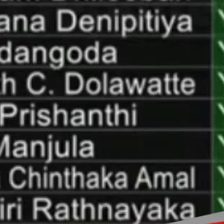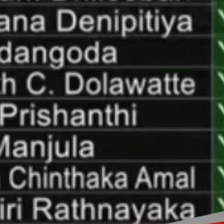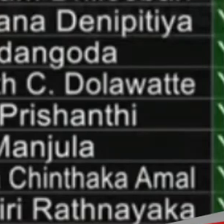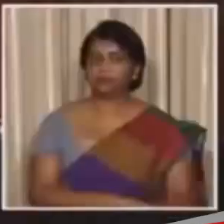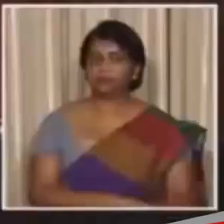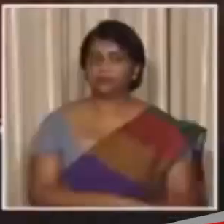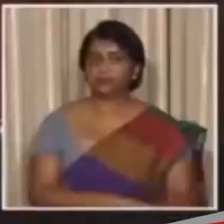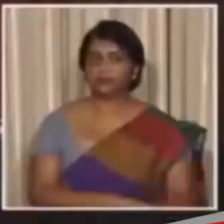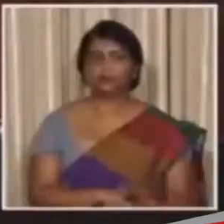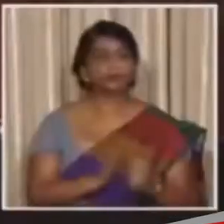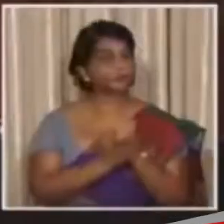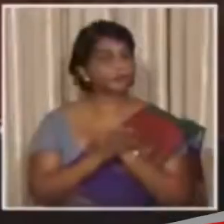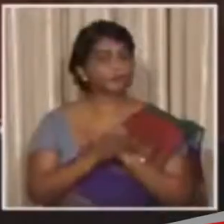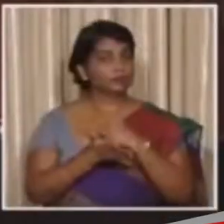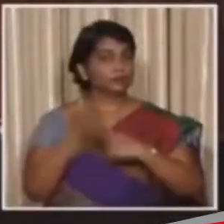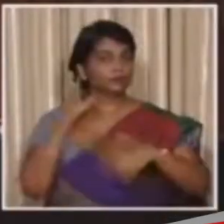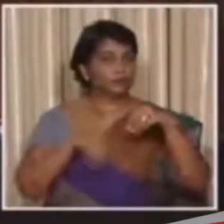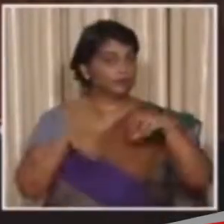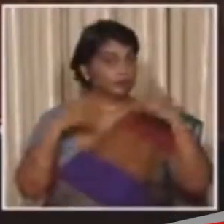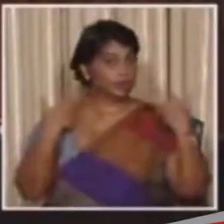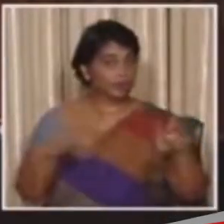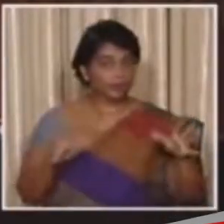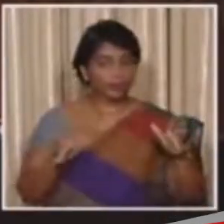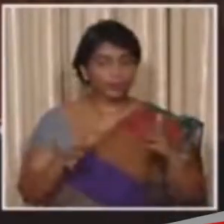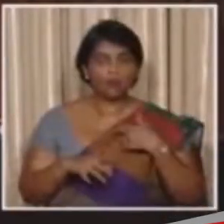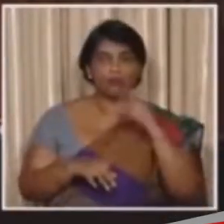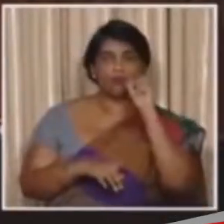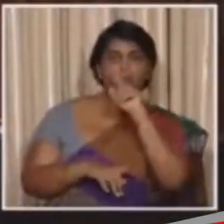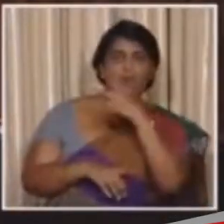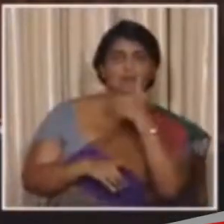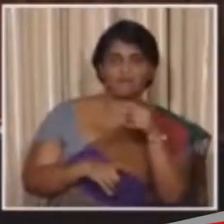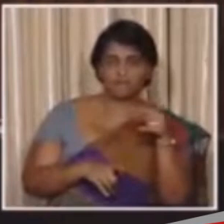Sialu mau dengar apa candi pahwic cikar awasan aida beri unu kene,